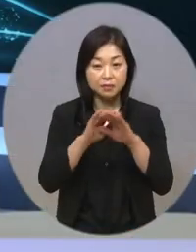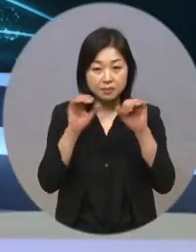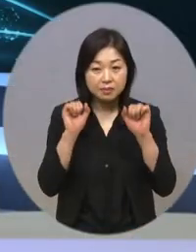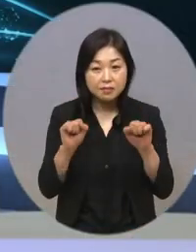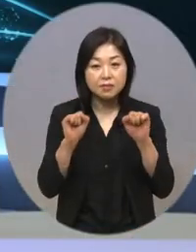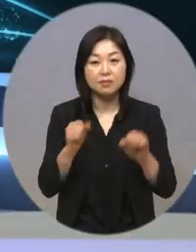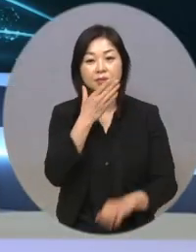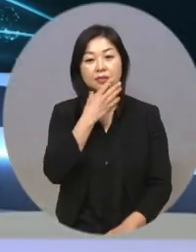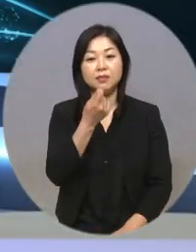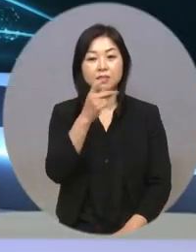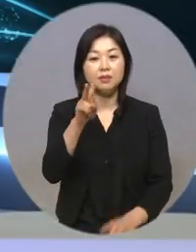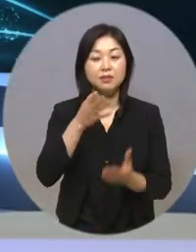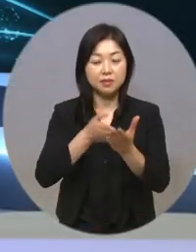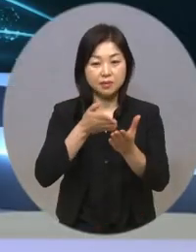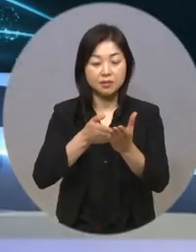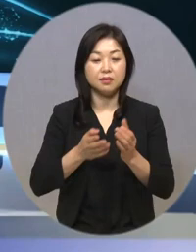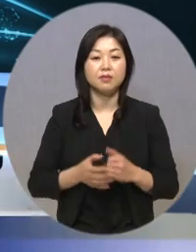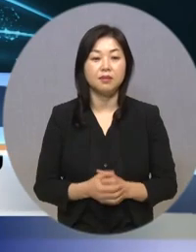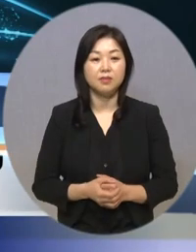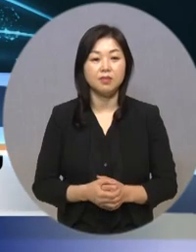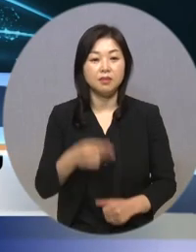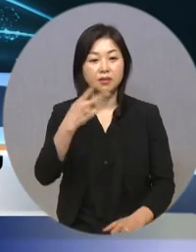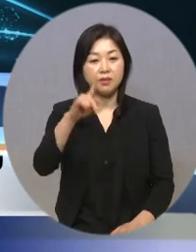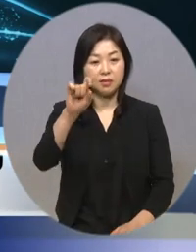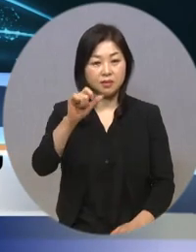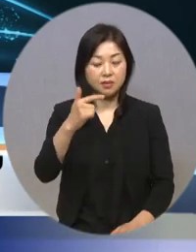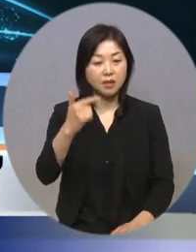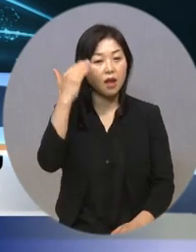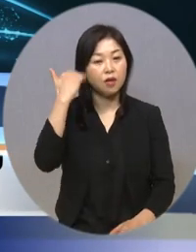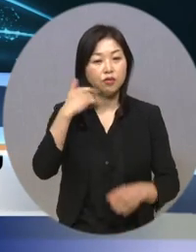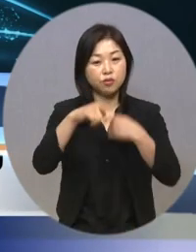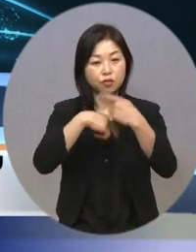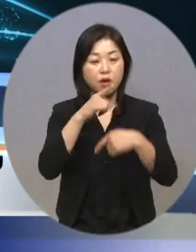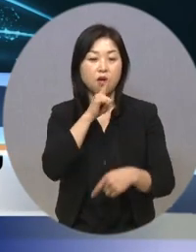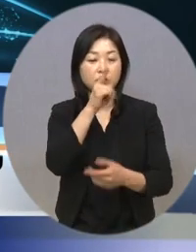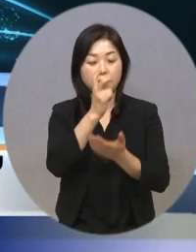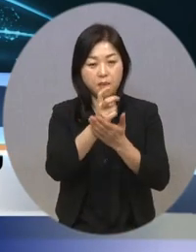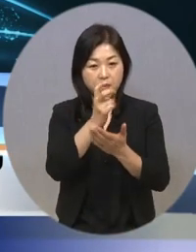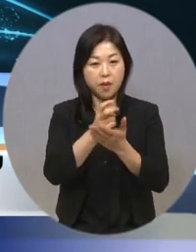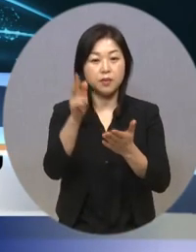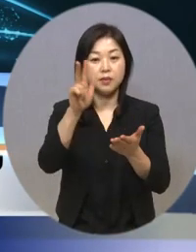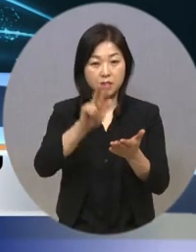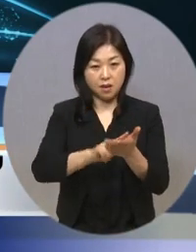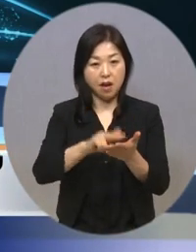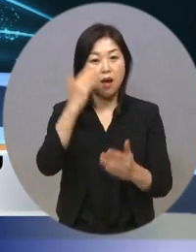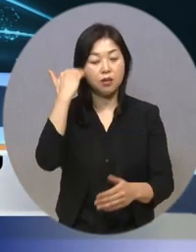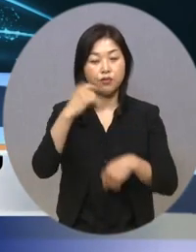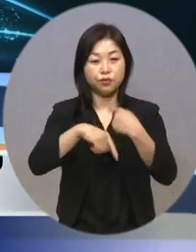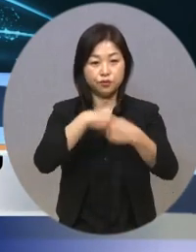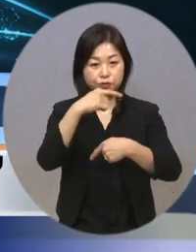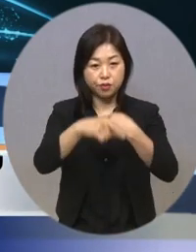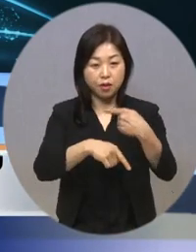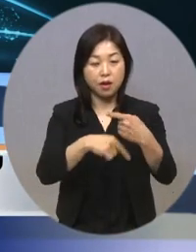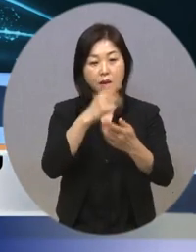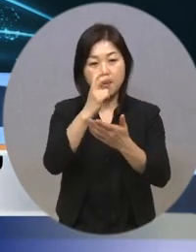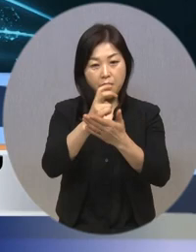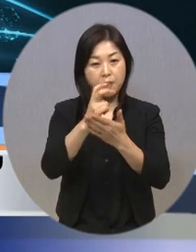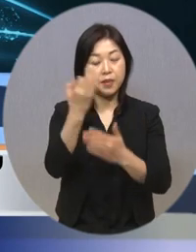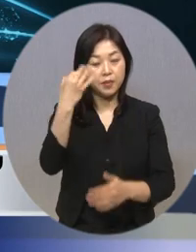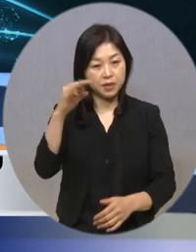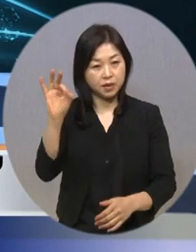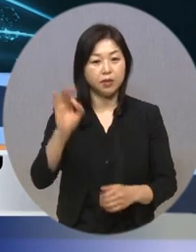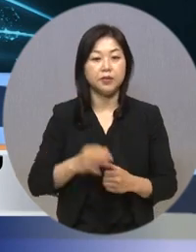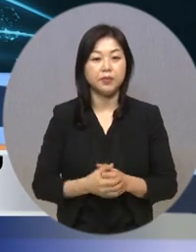여러분 안녕하십니까? 복지TV 뉴스입니다. 2016년 한국수어언어법이 제정되면서 한국수어가 법정 인정을